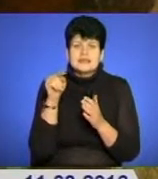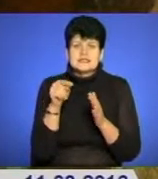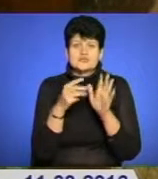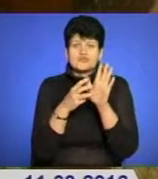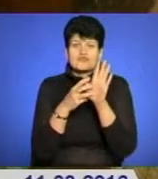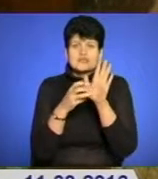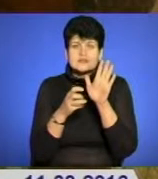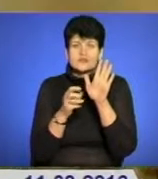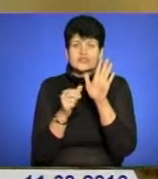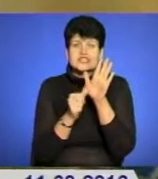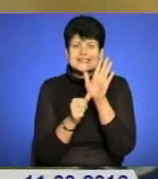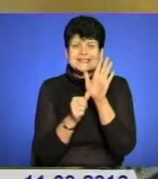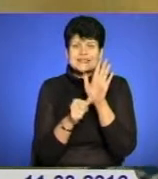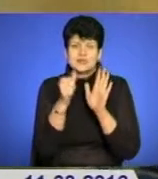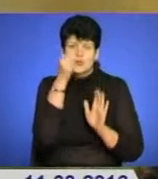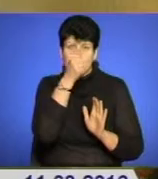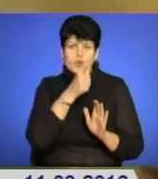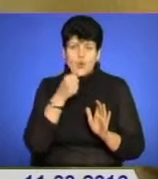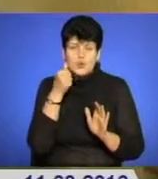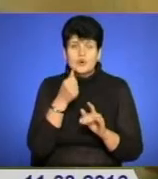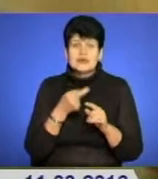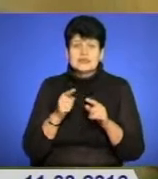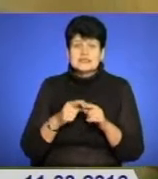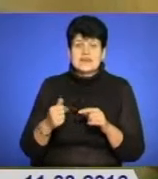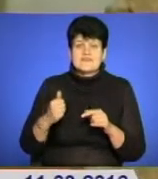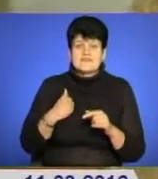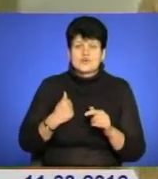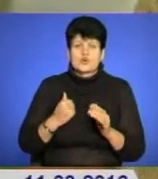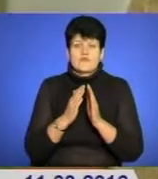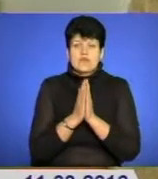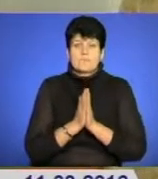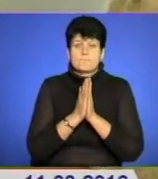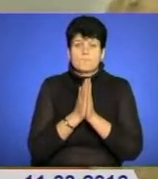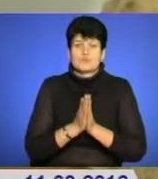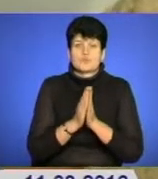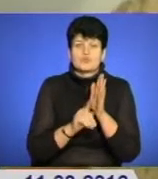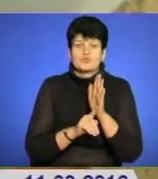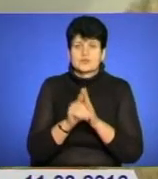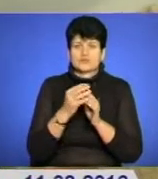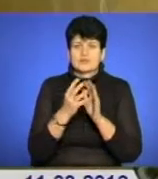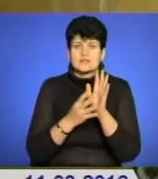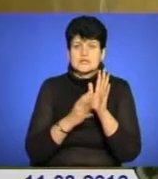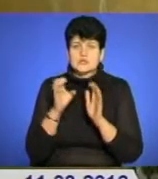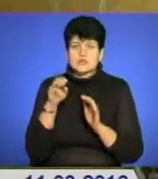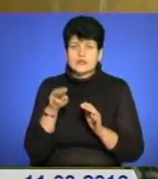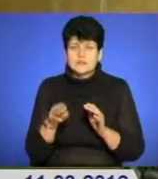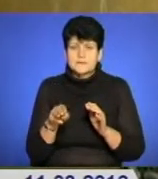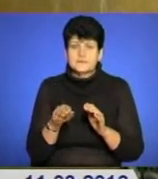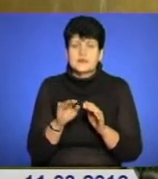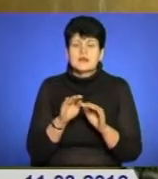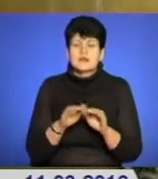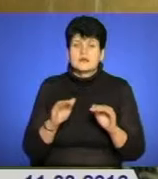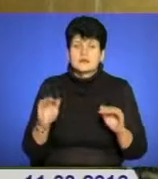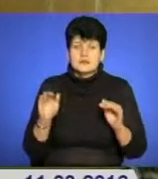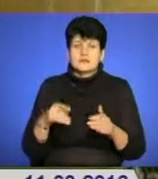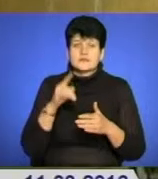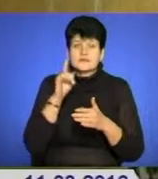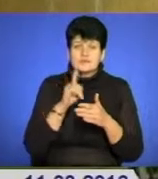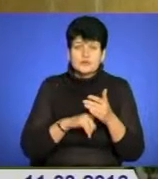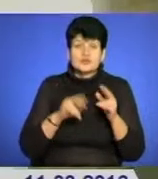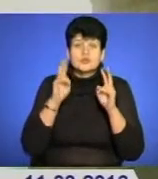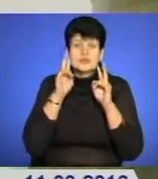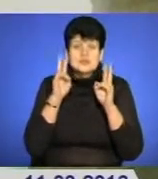1860 роком, а це – військовий молитовник початку 19 століття. Школярі переконані, не знаючи